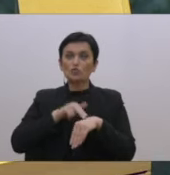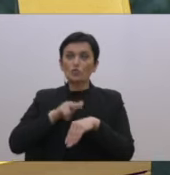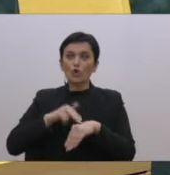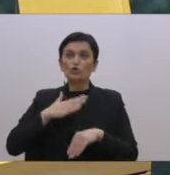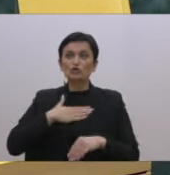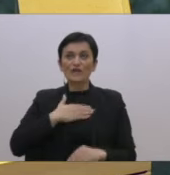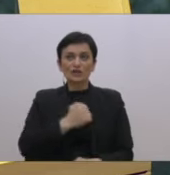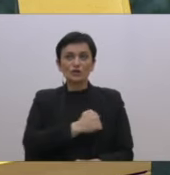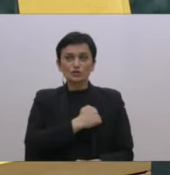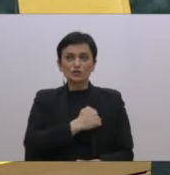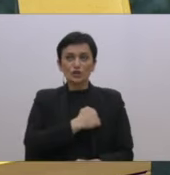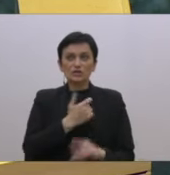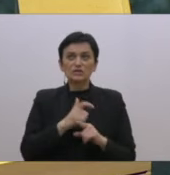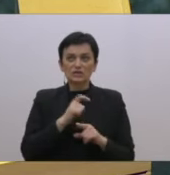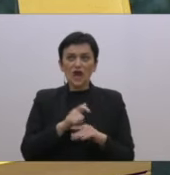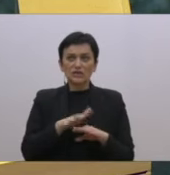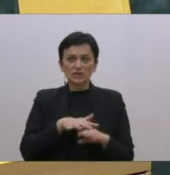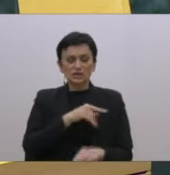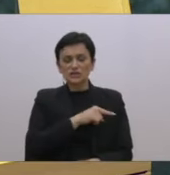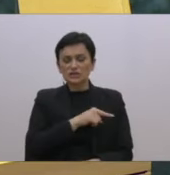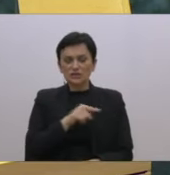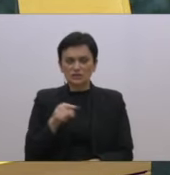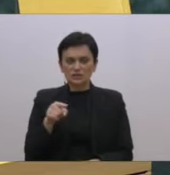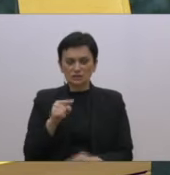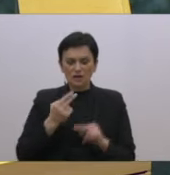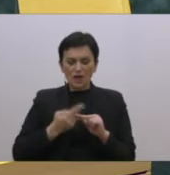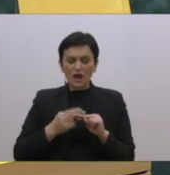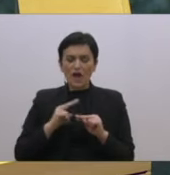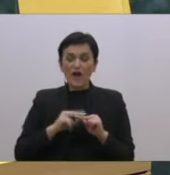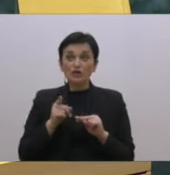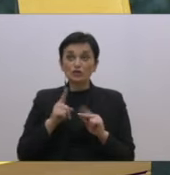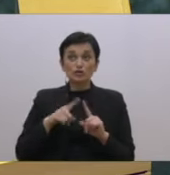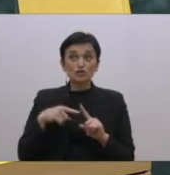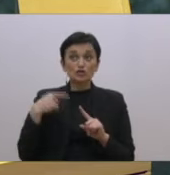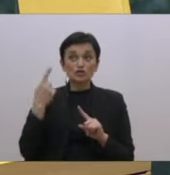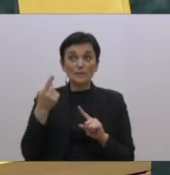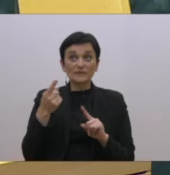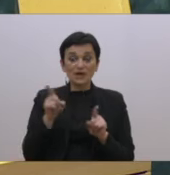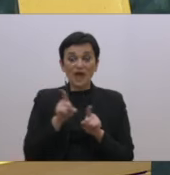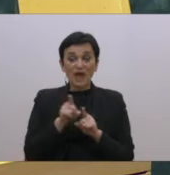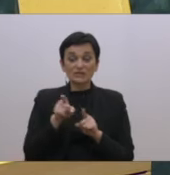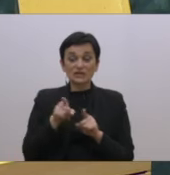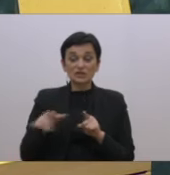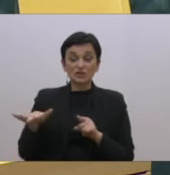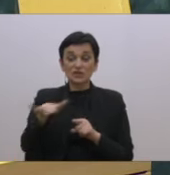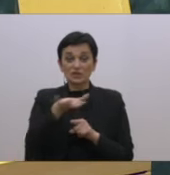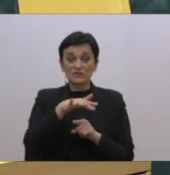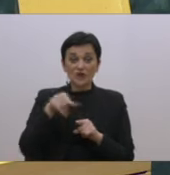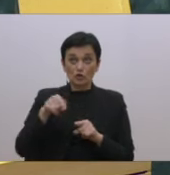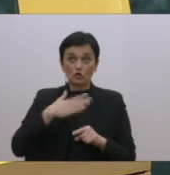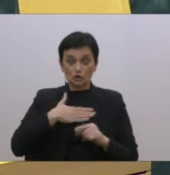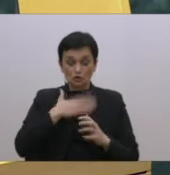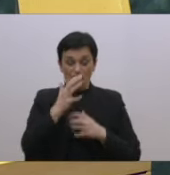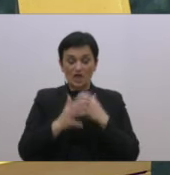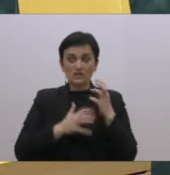ჩვენს ჯარს, ძალიან დიდი ხანი. ეს და შემდეგ ასეთ ქვეყანას და მათ შორის ჩვენ